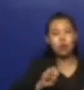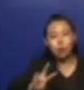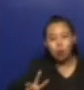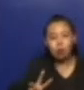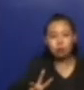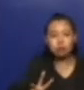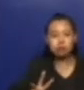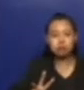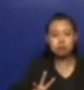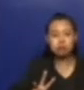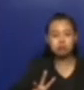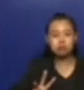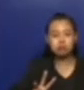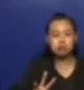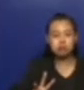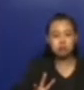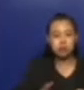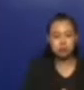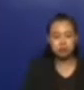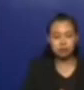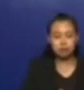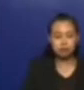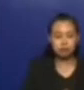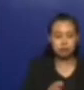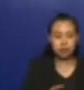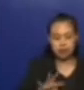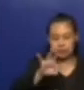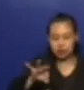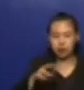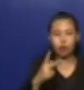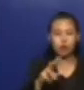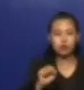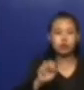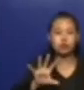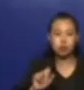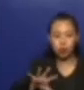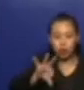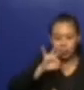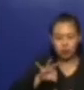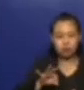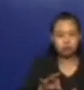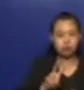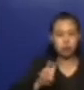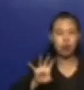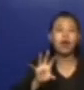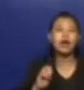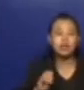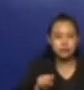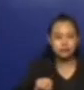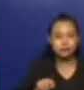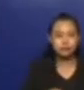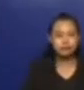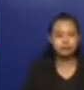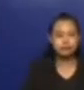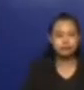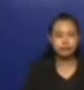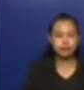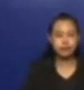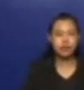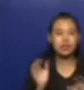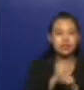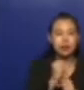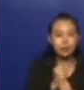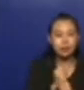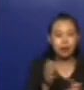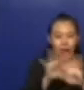วุฒิสมาชิกมาจากการแต่งตั้งของคสช.250คนไอ้นี่ทำเป็นเรือพ่วงท